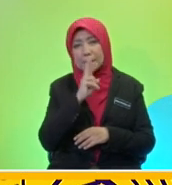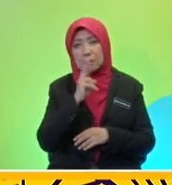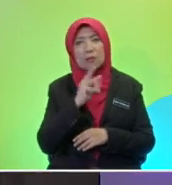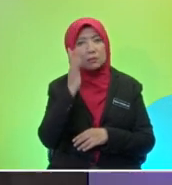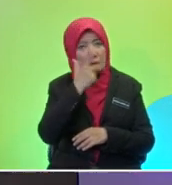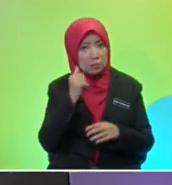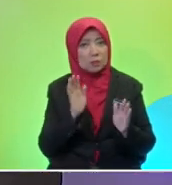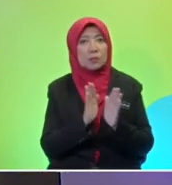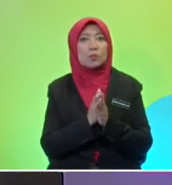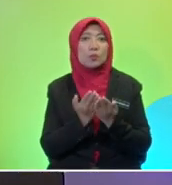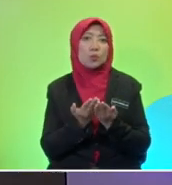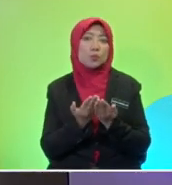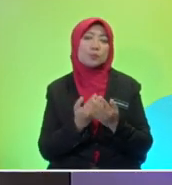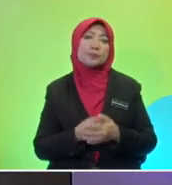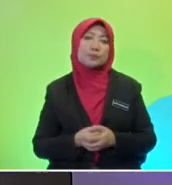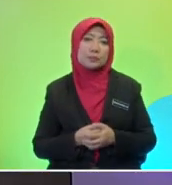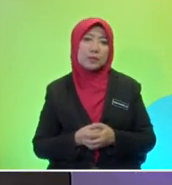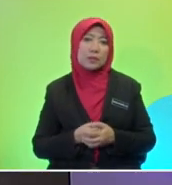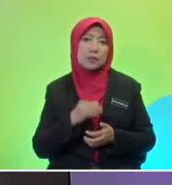saya tulisnya kita tengok